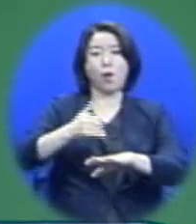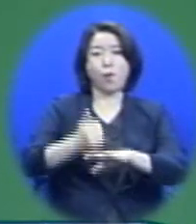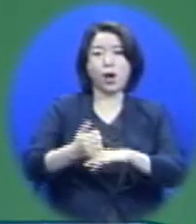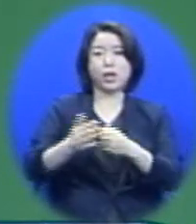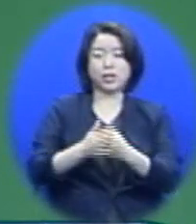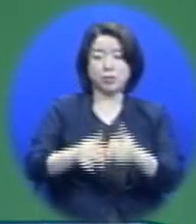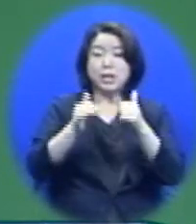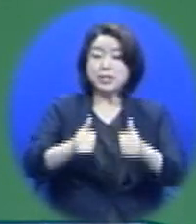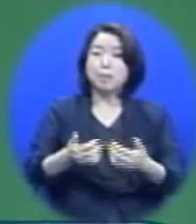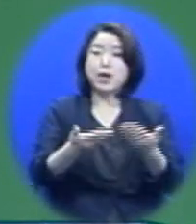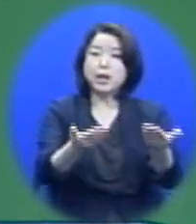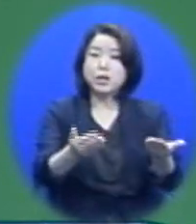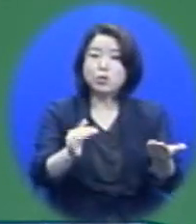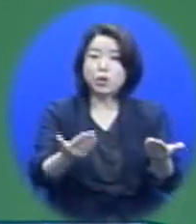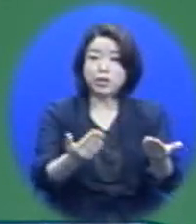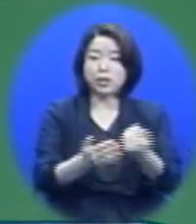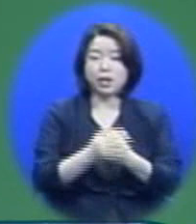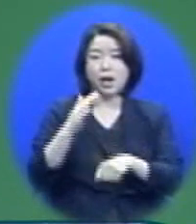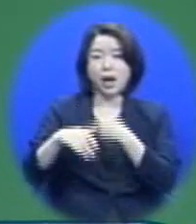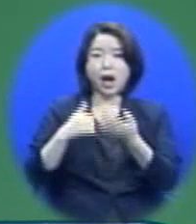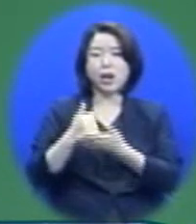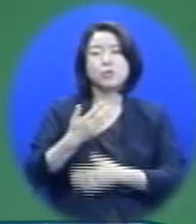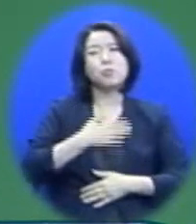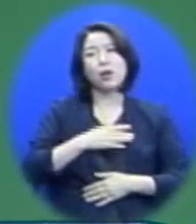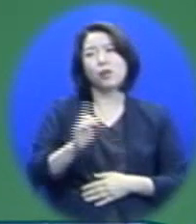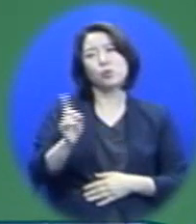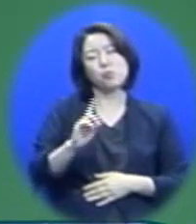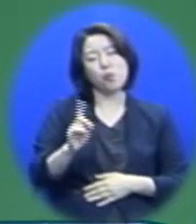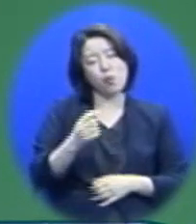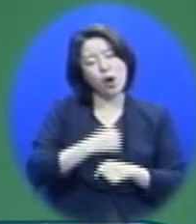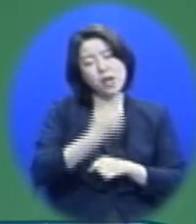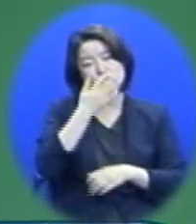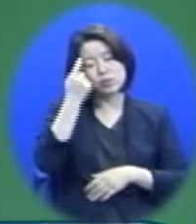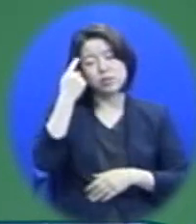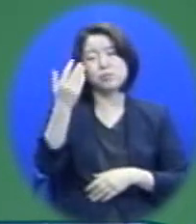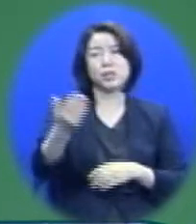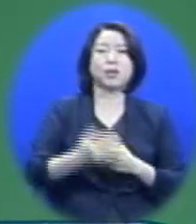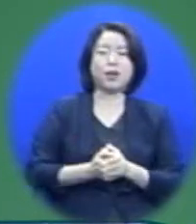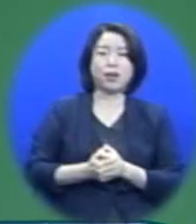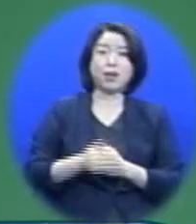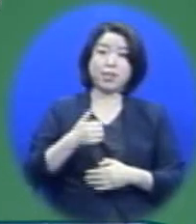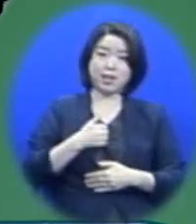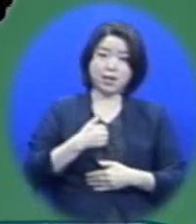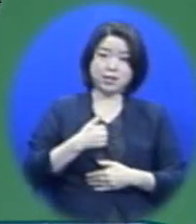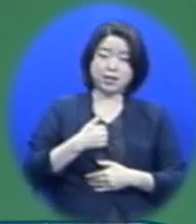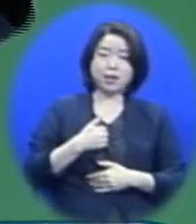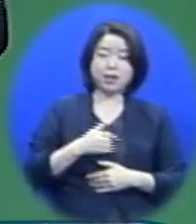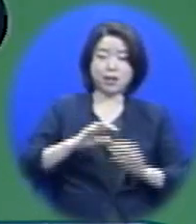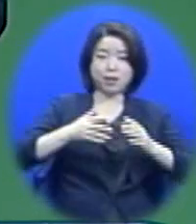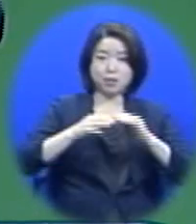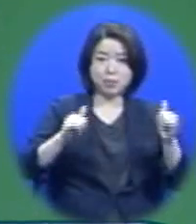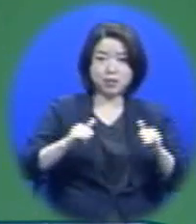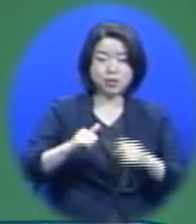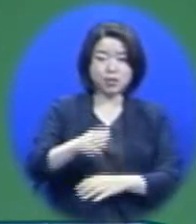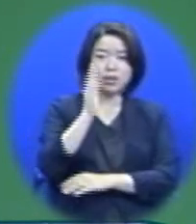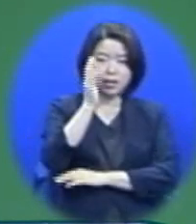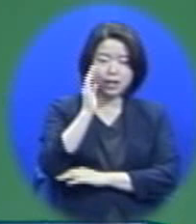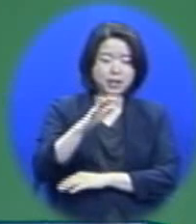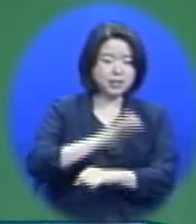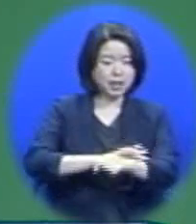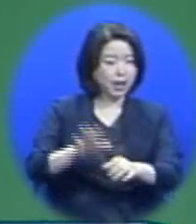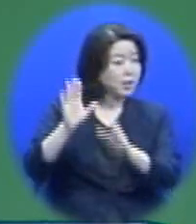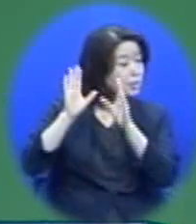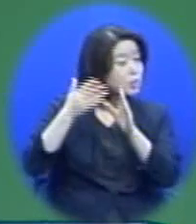해줘야 되는데 하나님 제가 도대체 뭘 할 수 있겠습니까? 나에게 백성들의 이야기를 잘 들을 수 있는